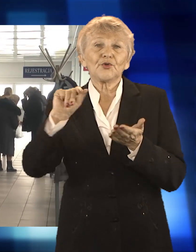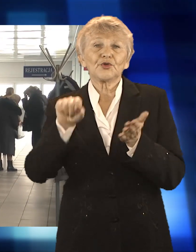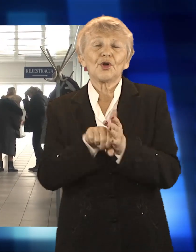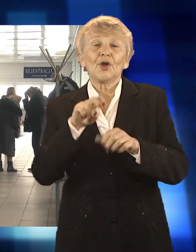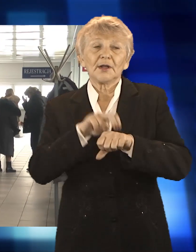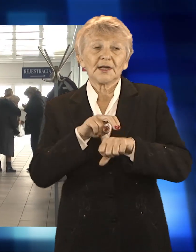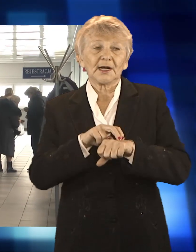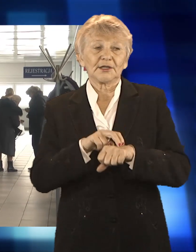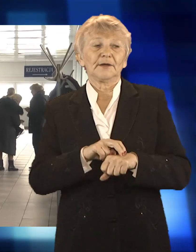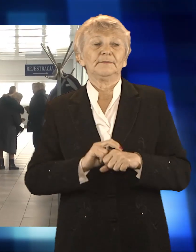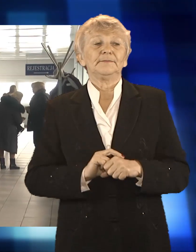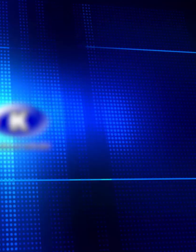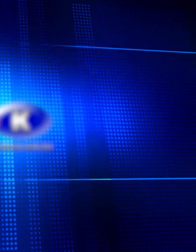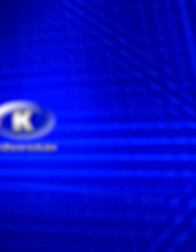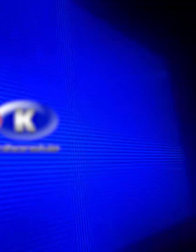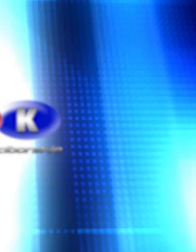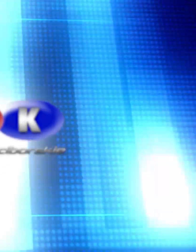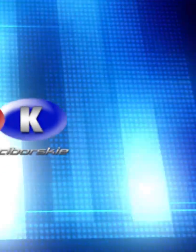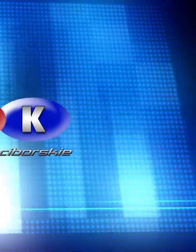czego zachęcamy.